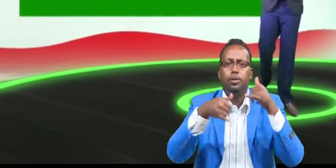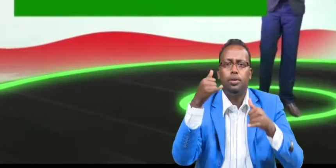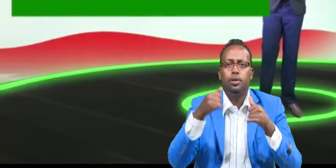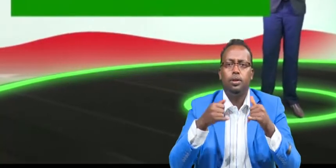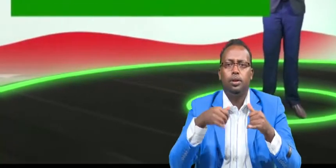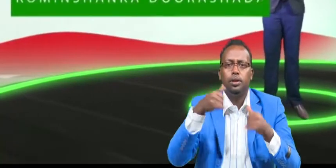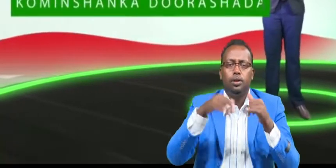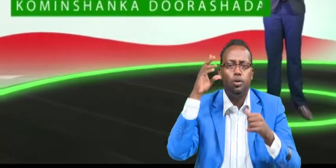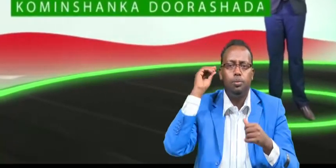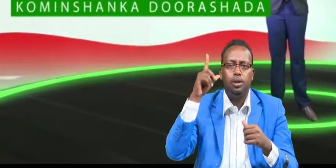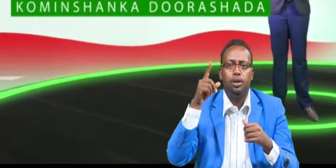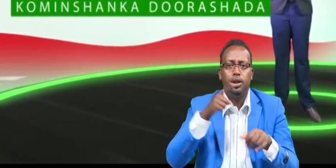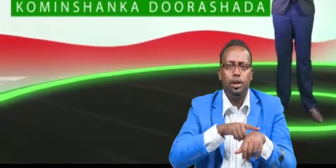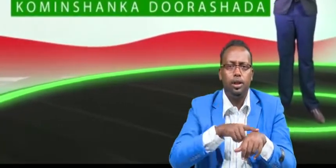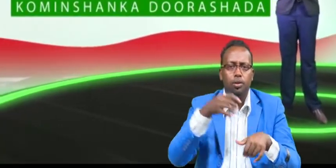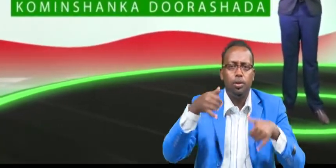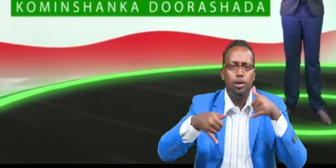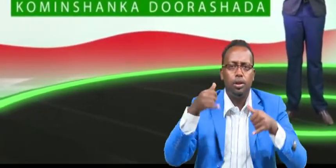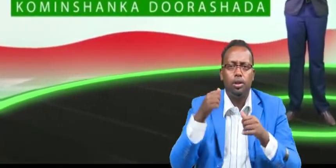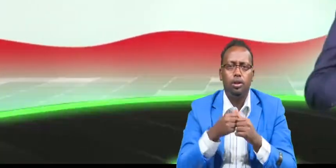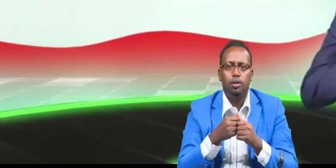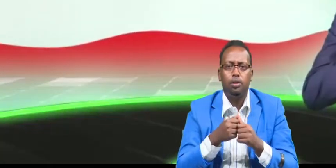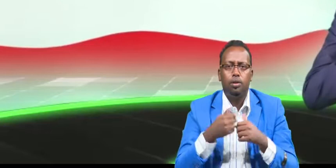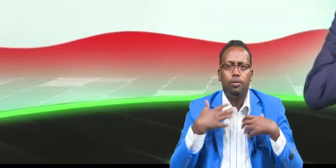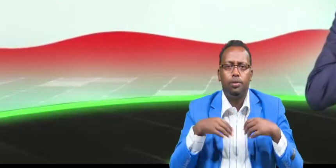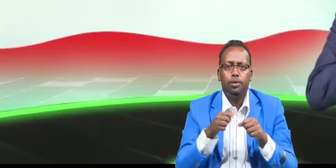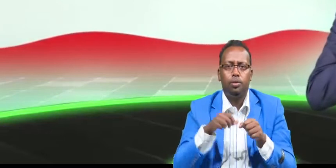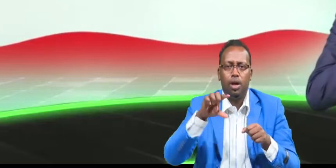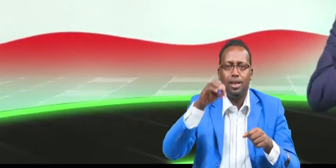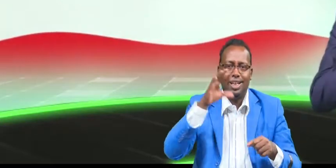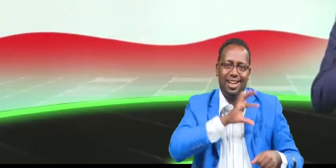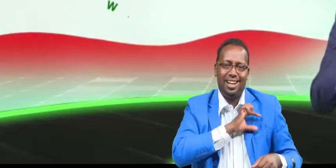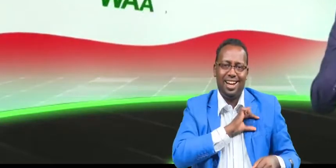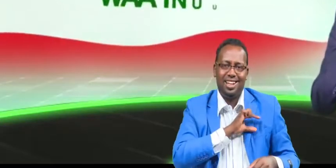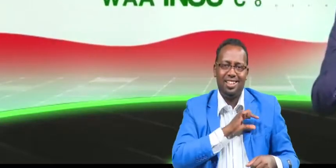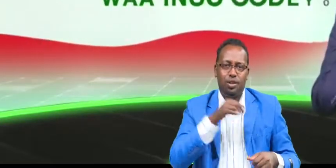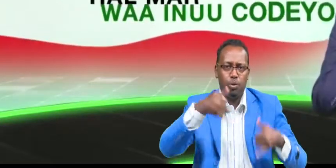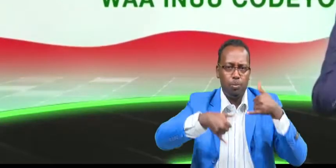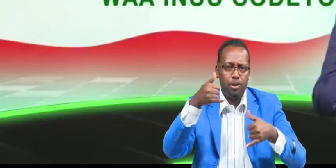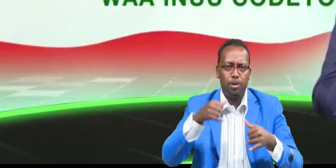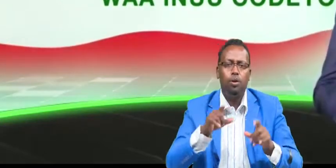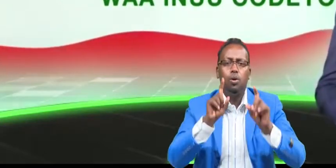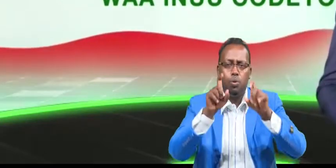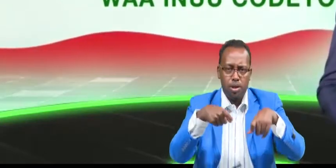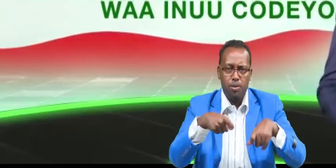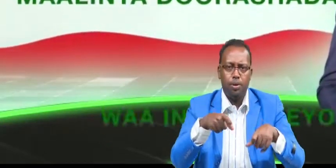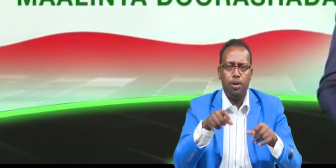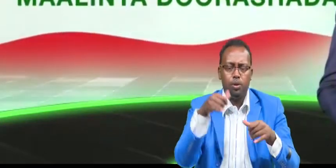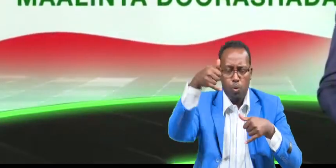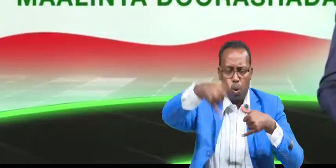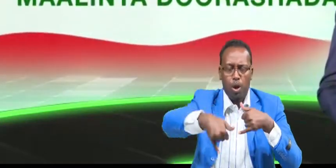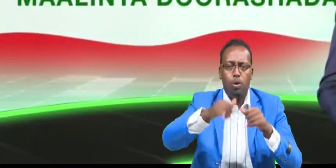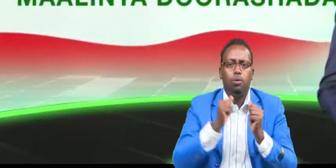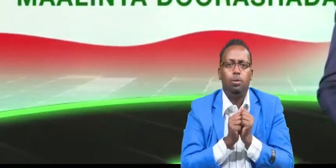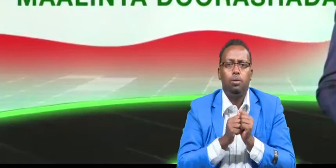fariinta komishanka doorashooyinka qaranka Soomaaliland ee xilliga doorashada. Muwaadin kasta oo qaatay isla markaasina haysta kaarkiisa codbixinta xaq waxa uu leeyahay